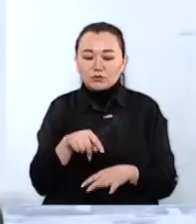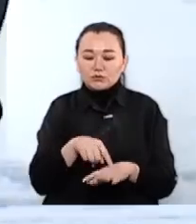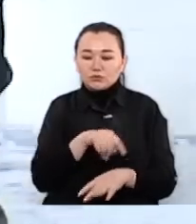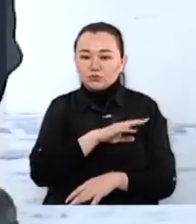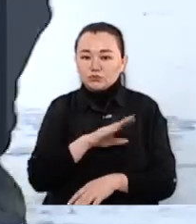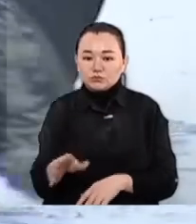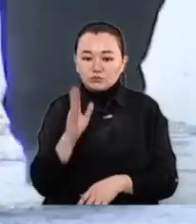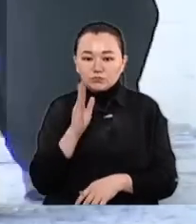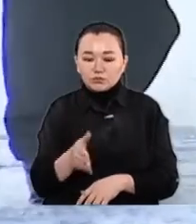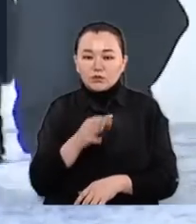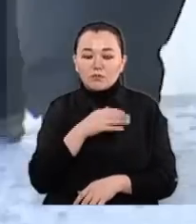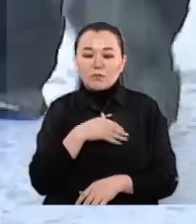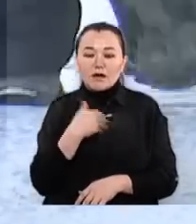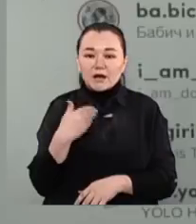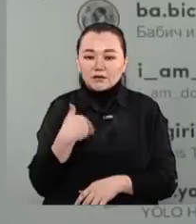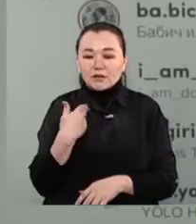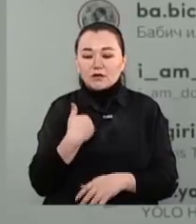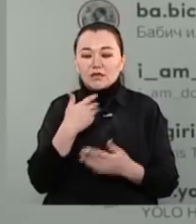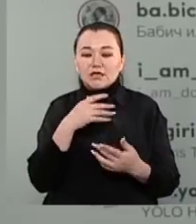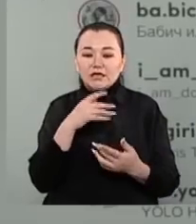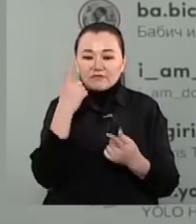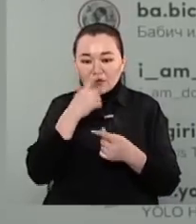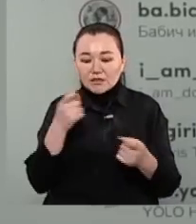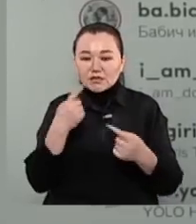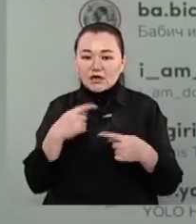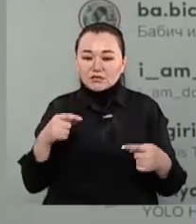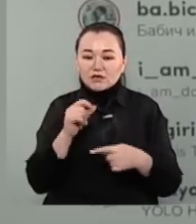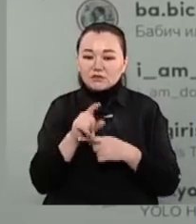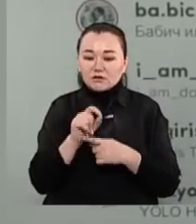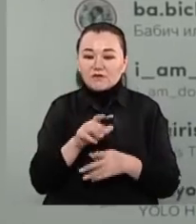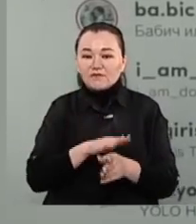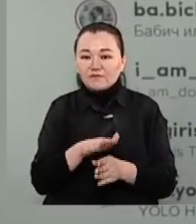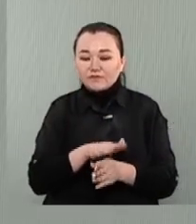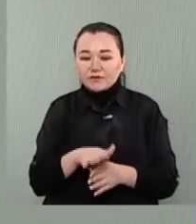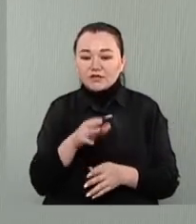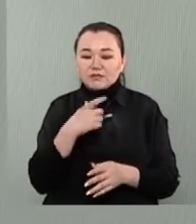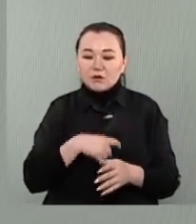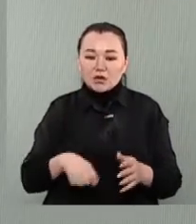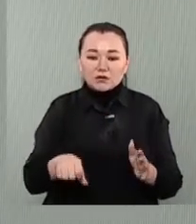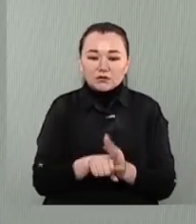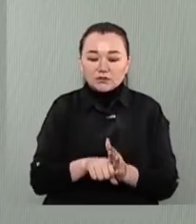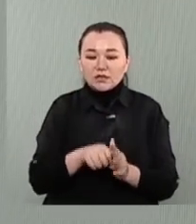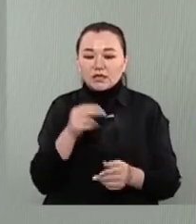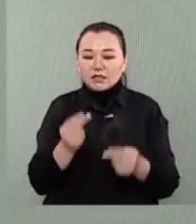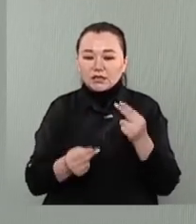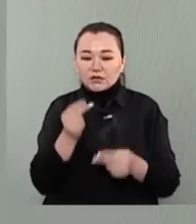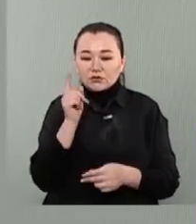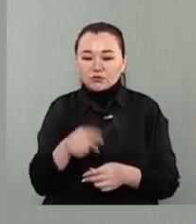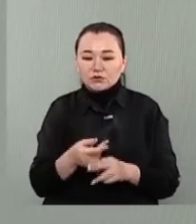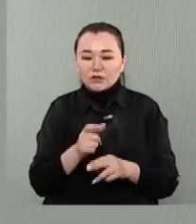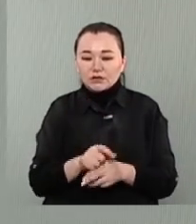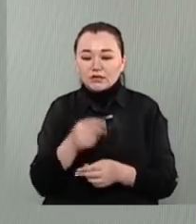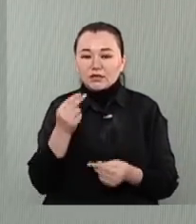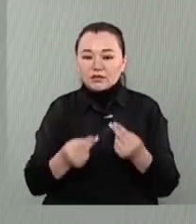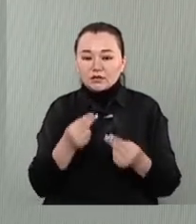байқамай қалады екен. Пайдалы контенттен бөлек түрлі тапсырмаларды орындау арқылы суицидке апаратын ойындар да осы